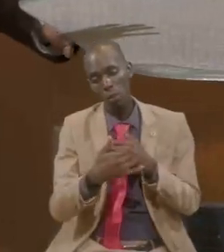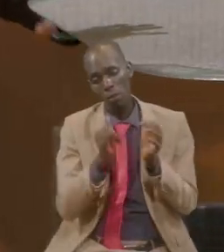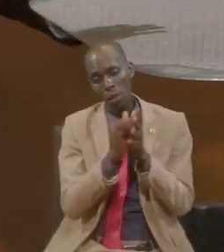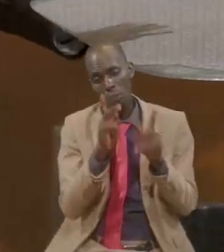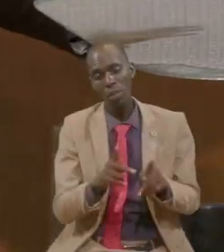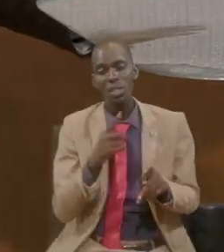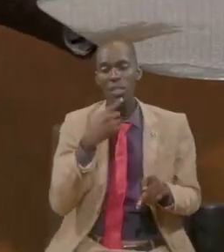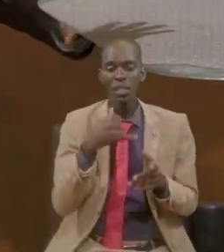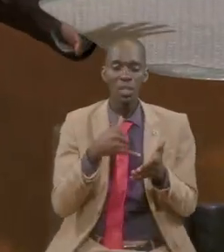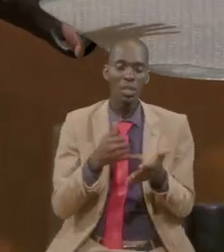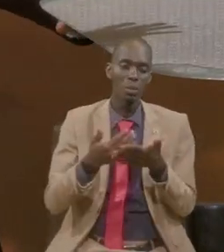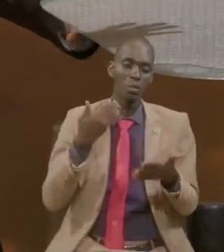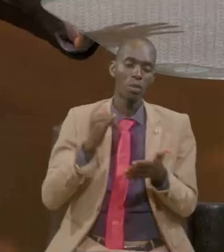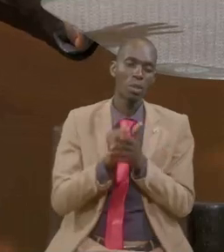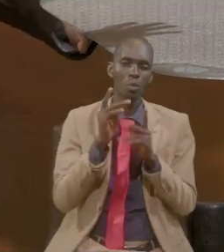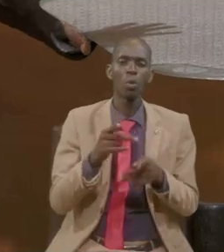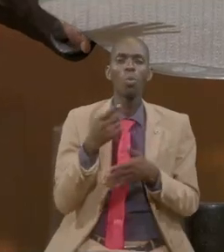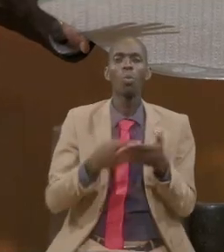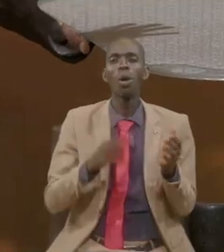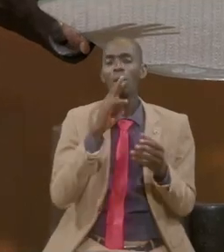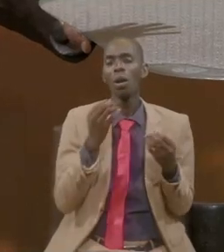dire derrière lui,